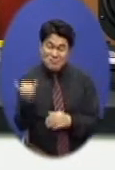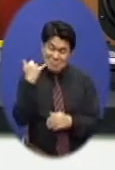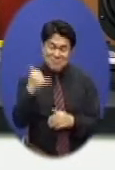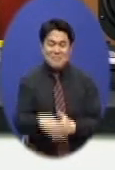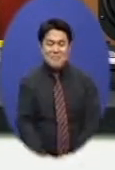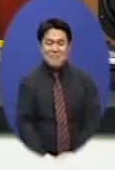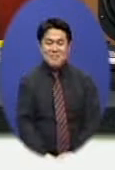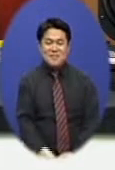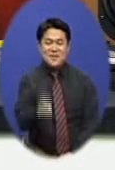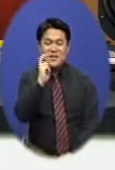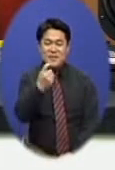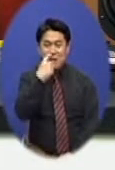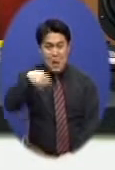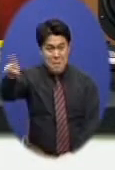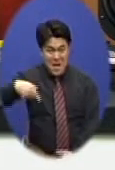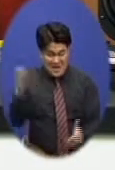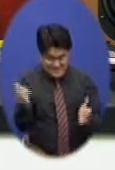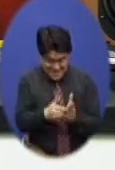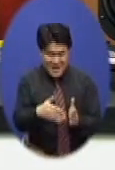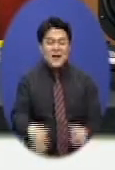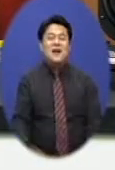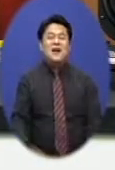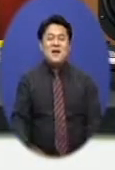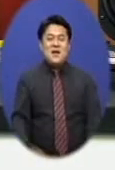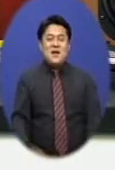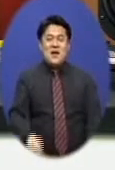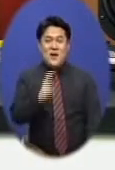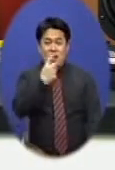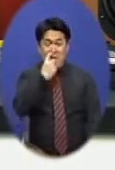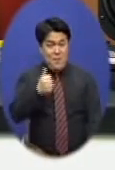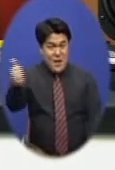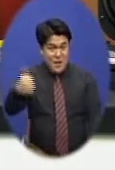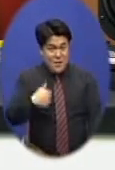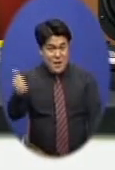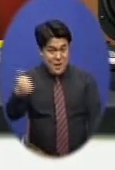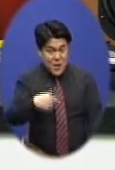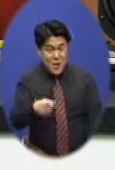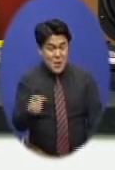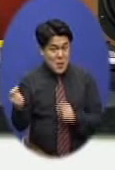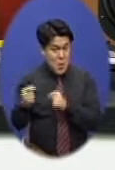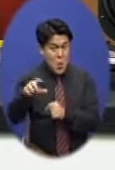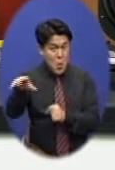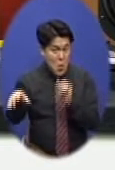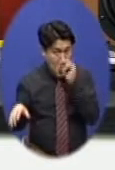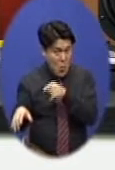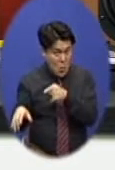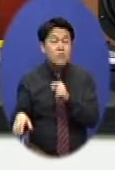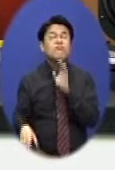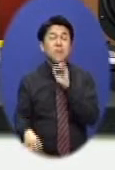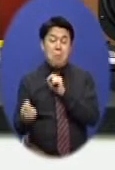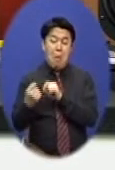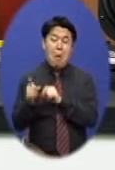그러셨어요. 예. 노래교실 요즘에... 갔다 온 거야. 노래교실? 예. 노래교실 다니세요? 예. 아 동네 가까이 있나 봐요.